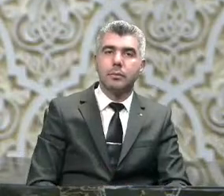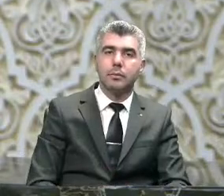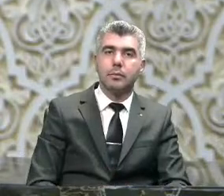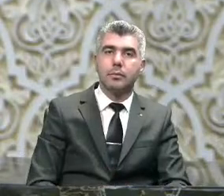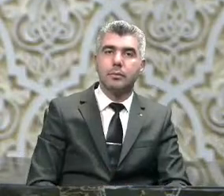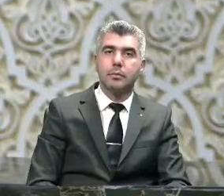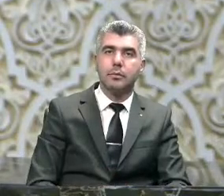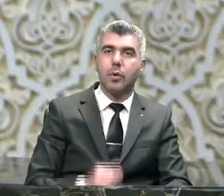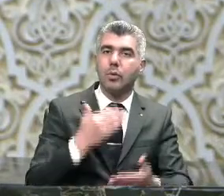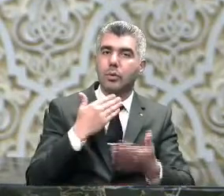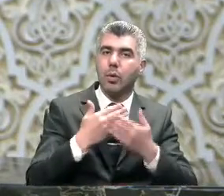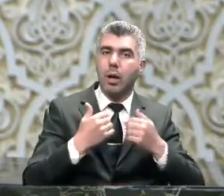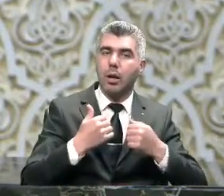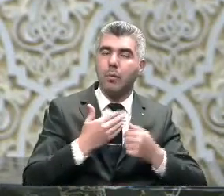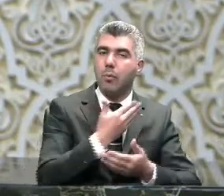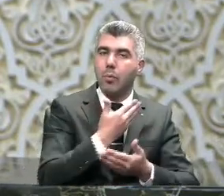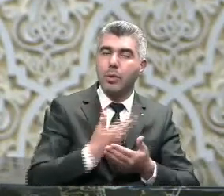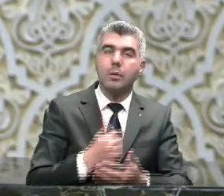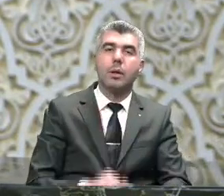شكرا سيدي المستشار.